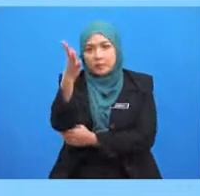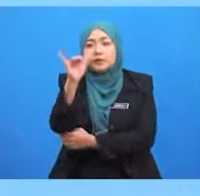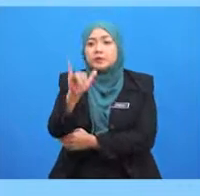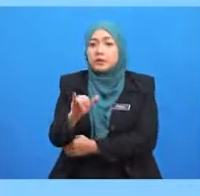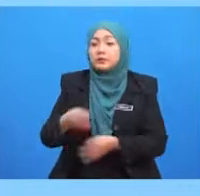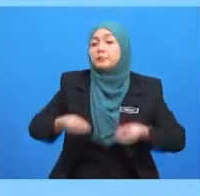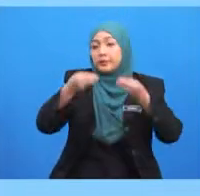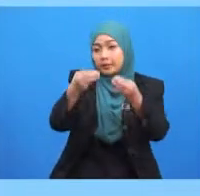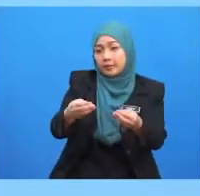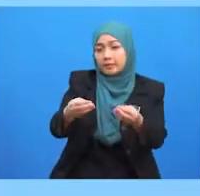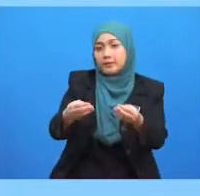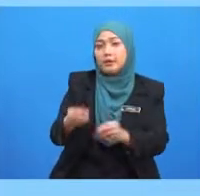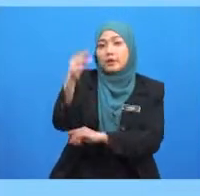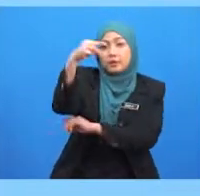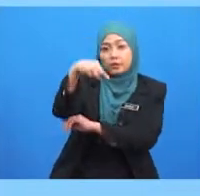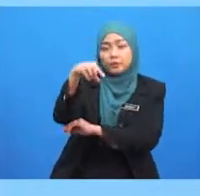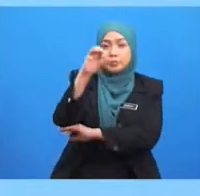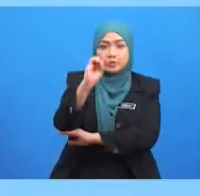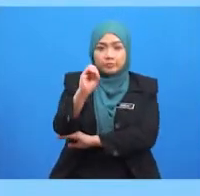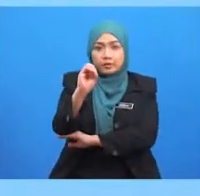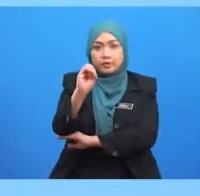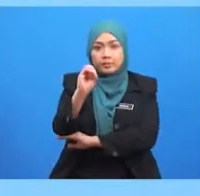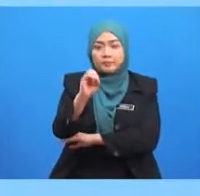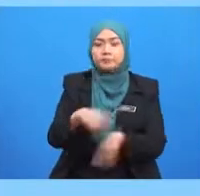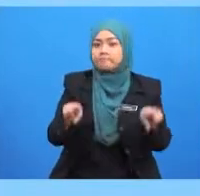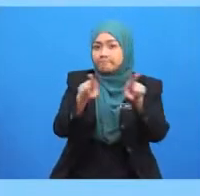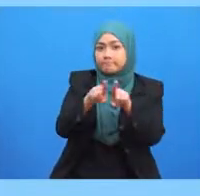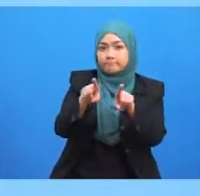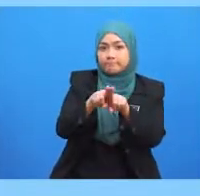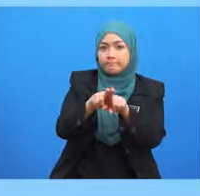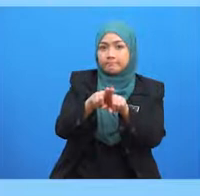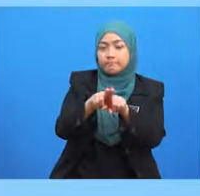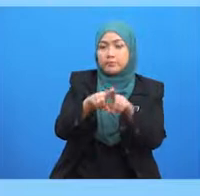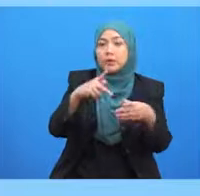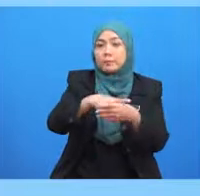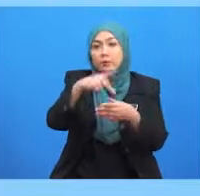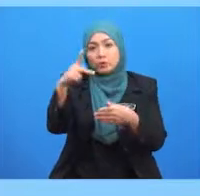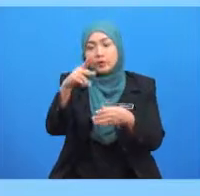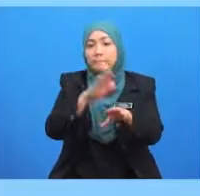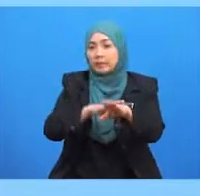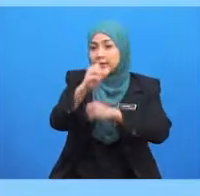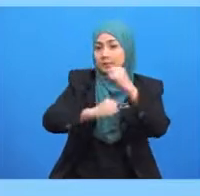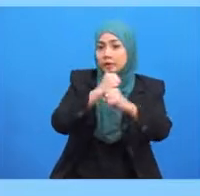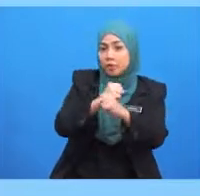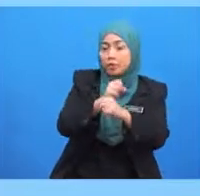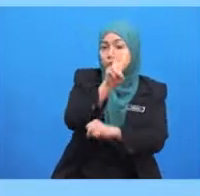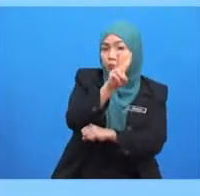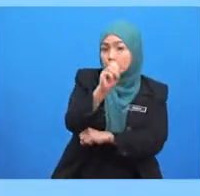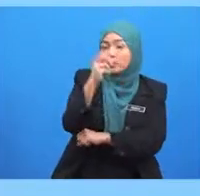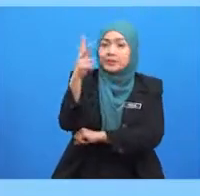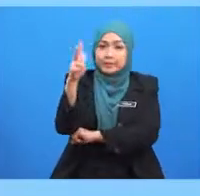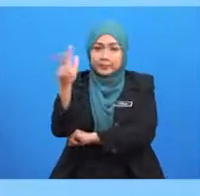diberikan adalah qqfile atau quantity pengeluaran Fadli pada tahun 2013